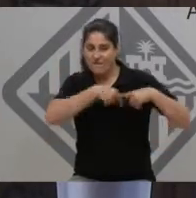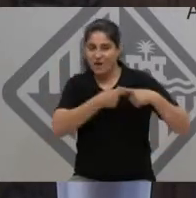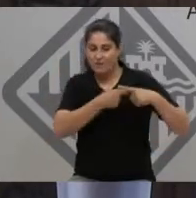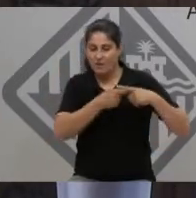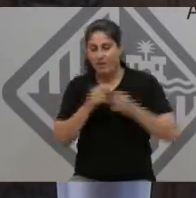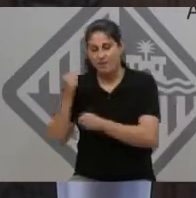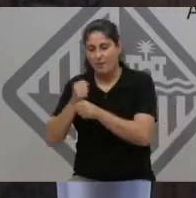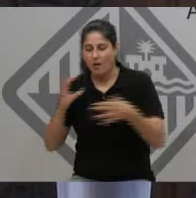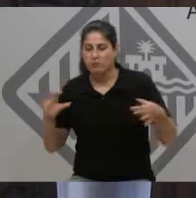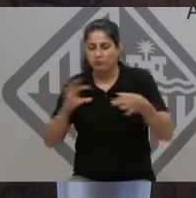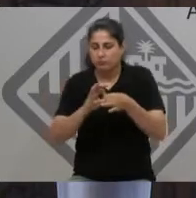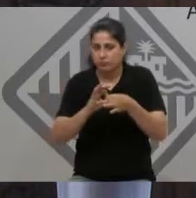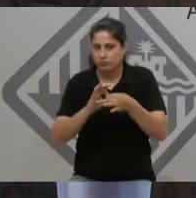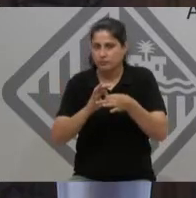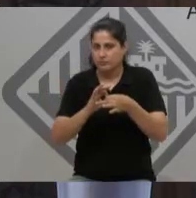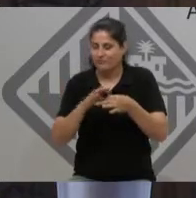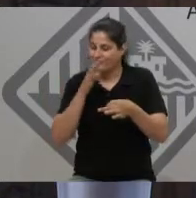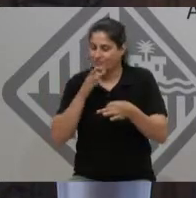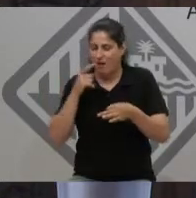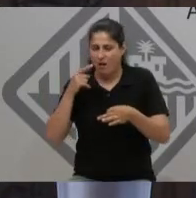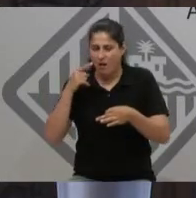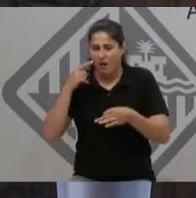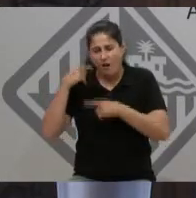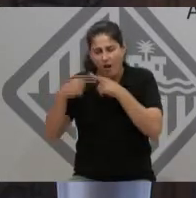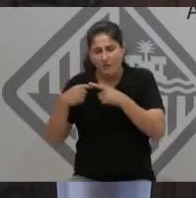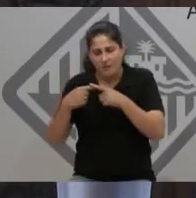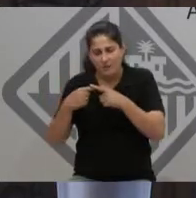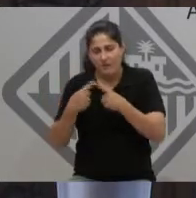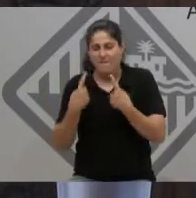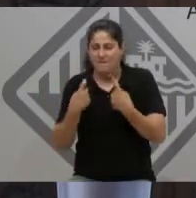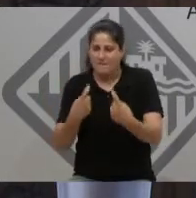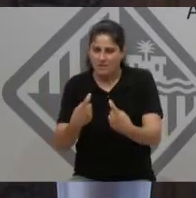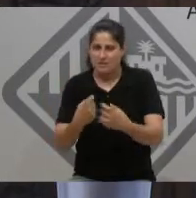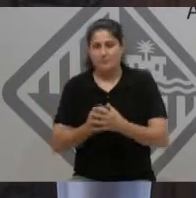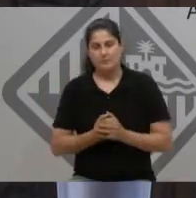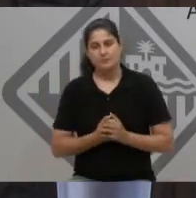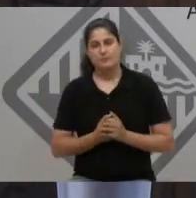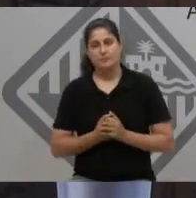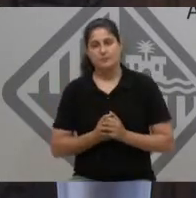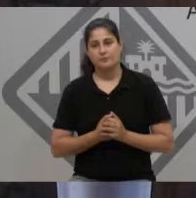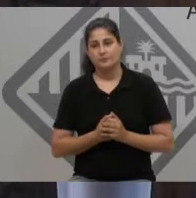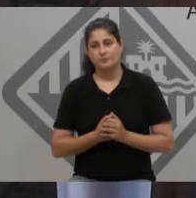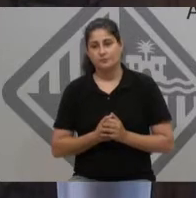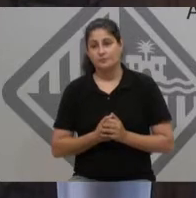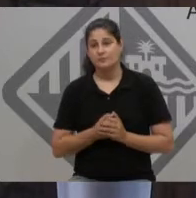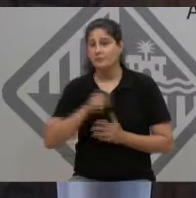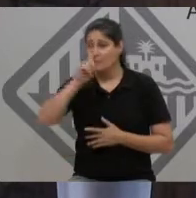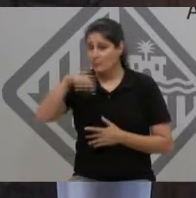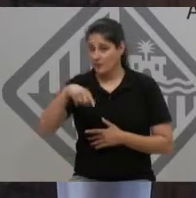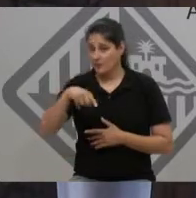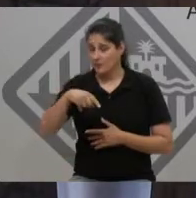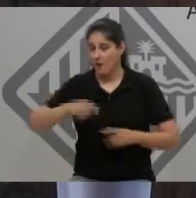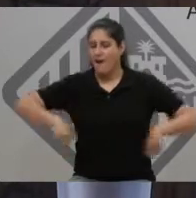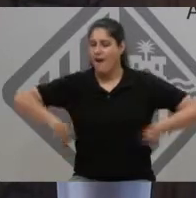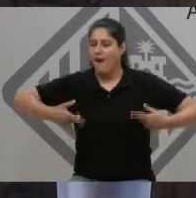vegada està agafant més força i se veu més la seva necessitat. En segon lloc, també és una reducció de